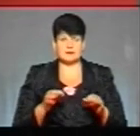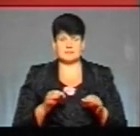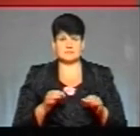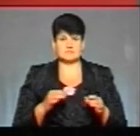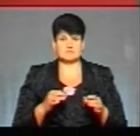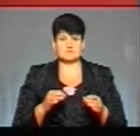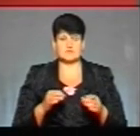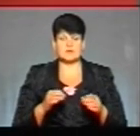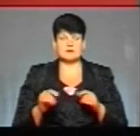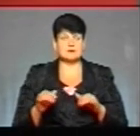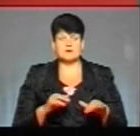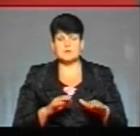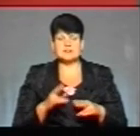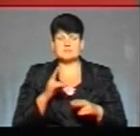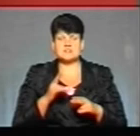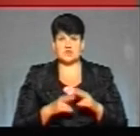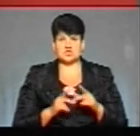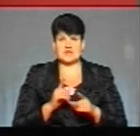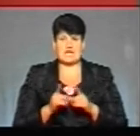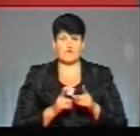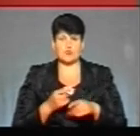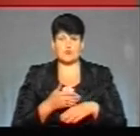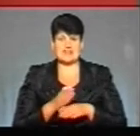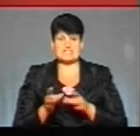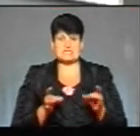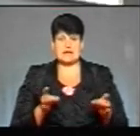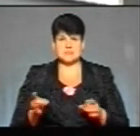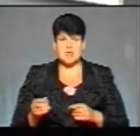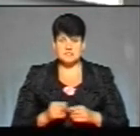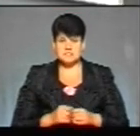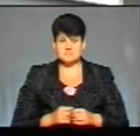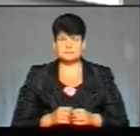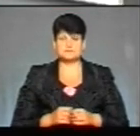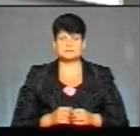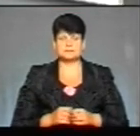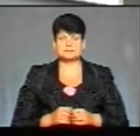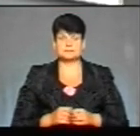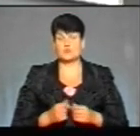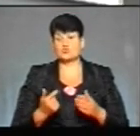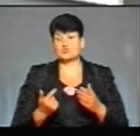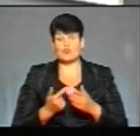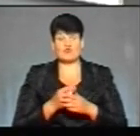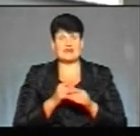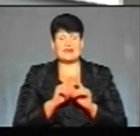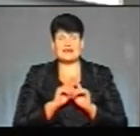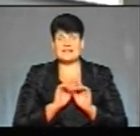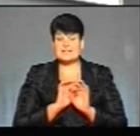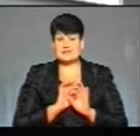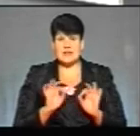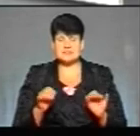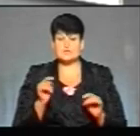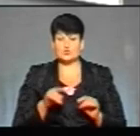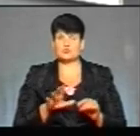того, щоб завершити реформу децентралізації? Знову ж таки, ідеальний сценарій – це той, що був